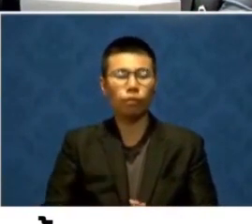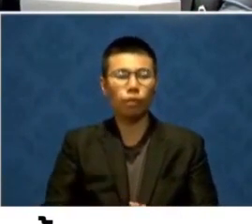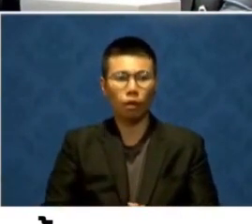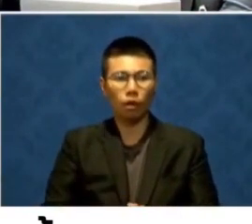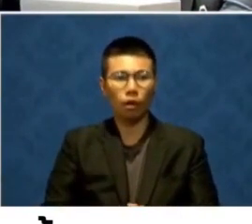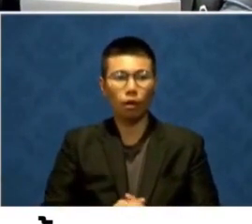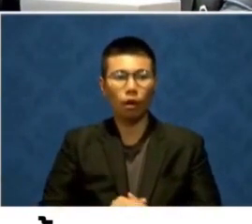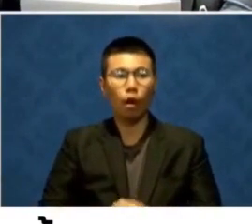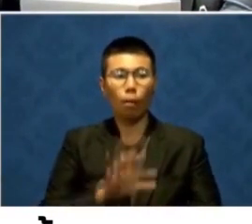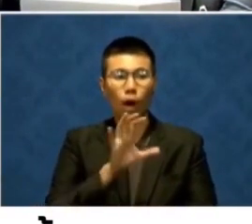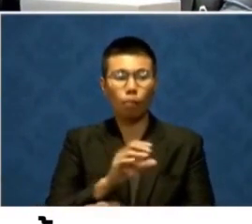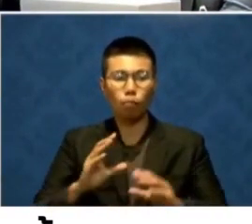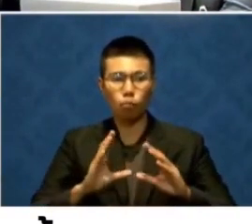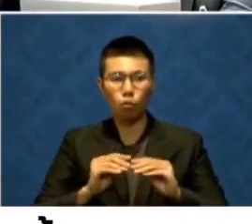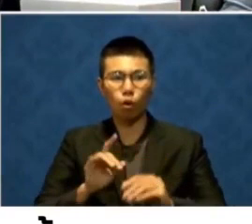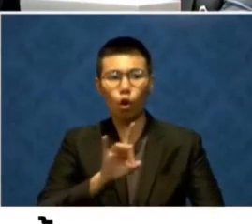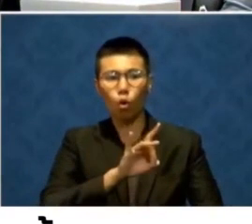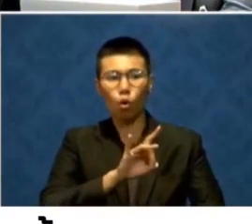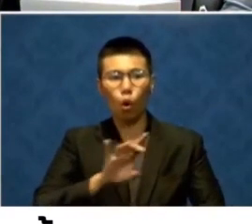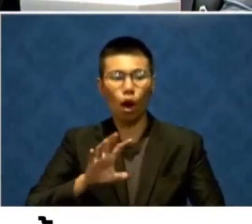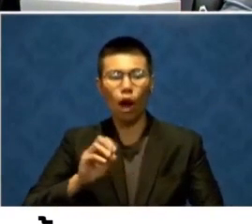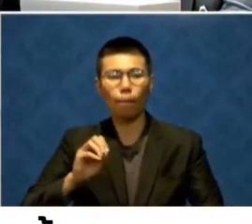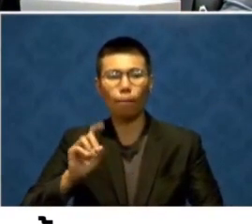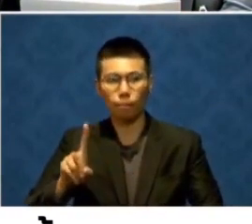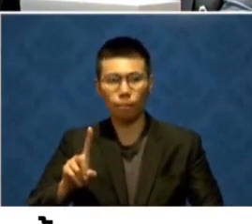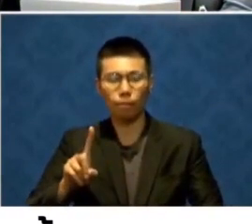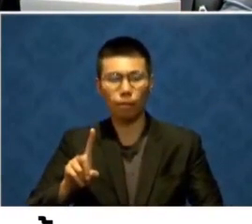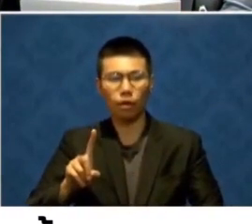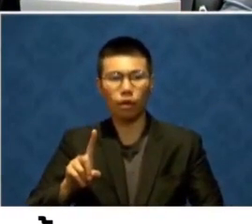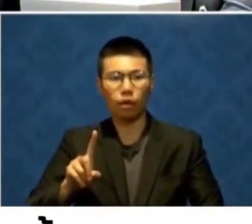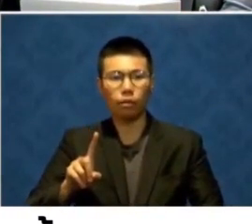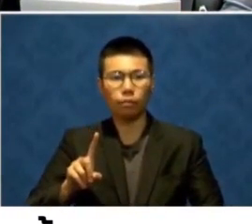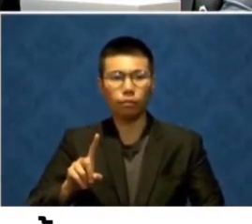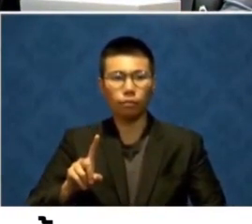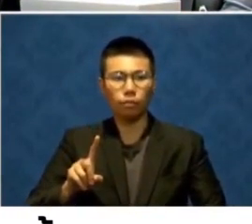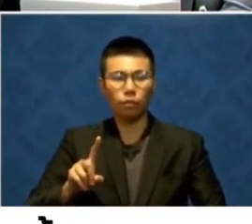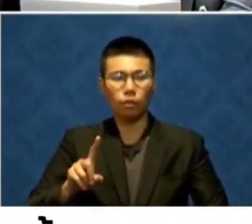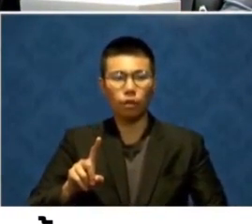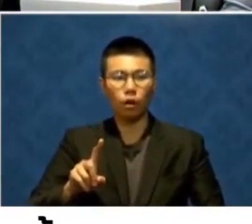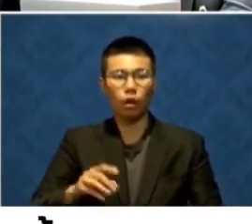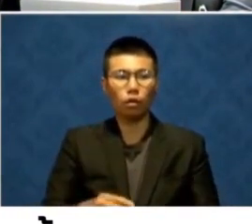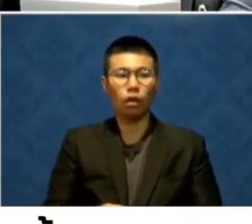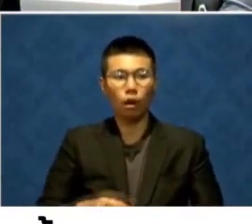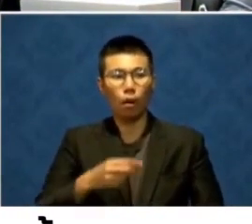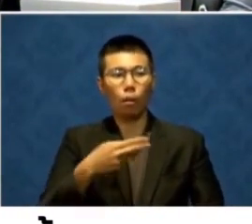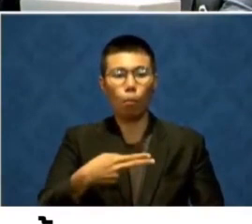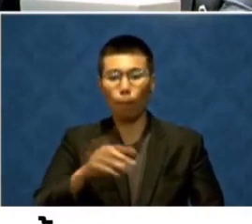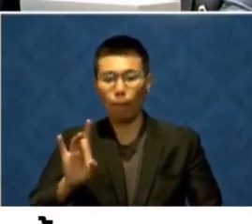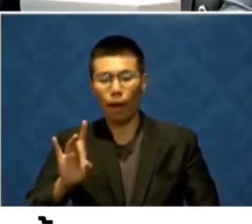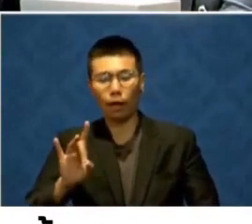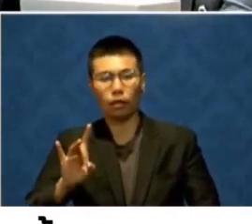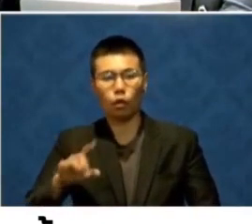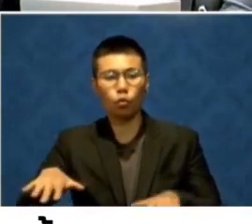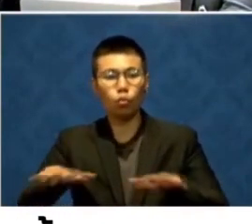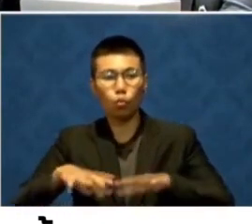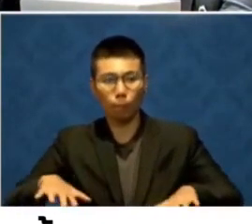เอาละกรณีนี้คุณโรมบอกเข้าใจได้ว่านายกมีภารกิจเดินทางเยือนกัมพูชาแต่นายกก็ไม่ได้ชี้แจงให้ชัดว่าจ